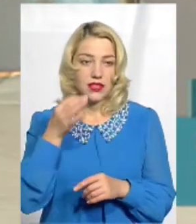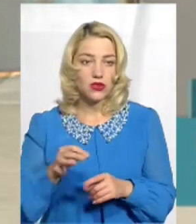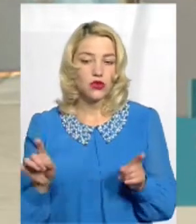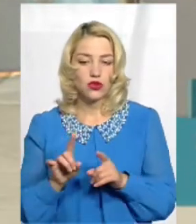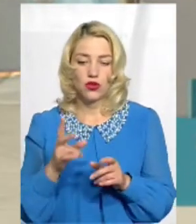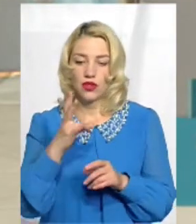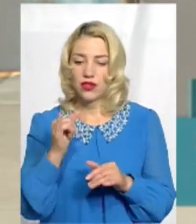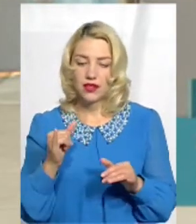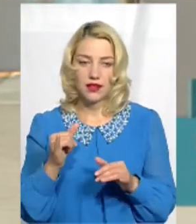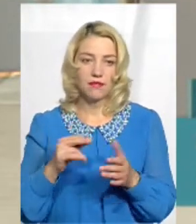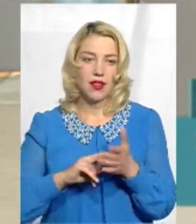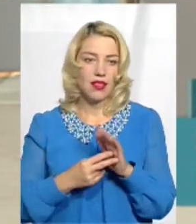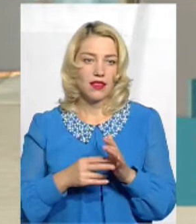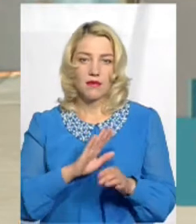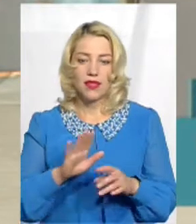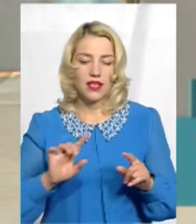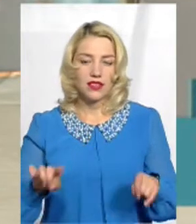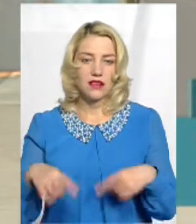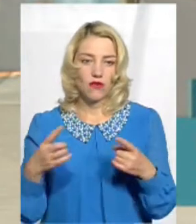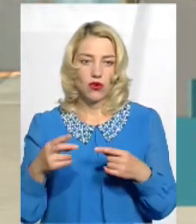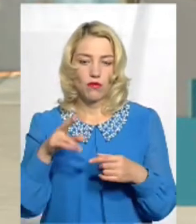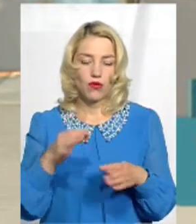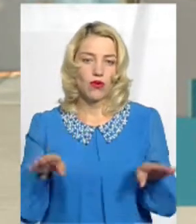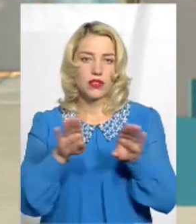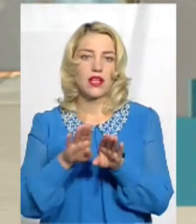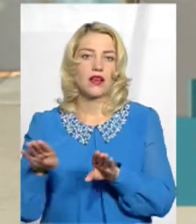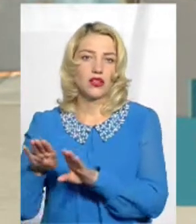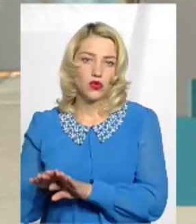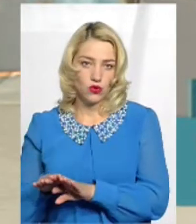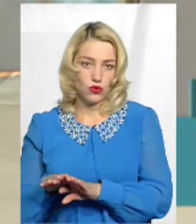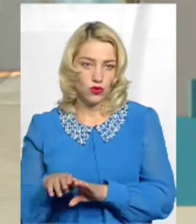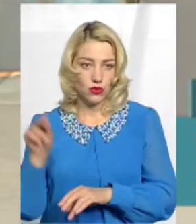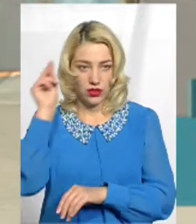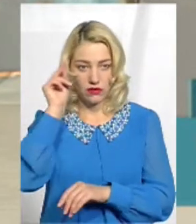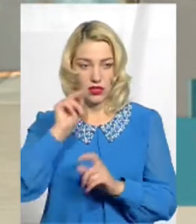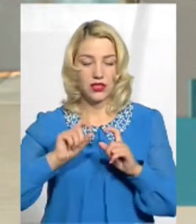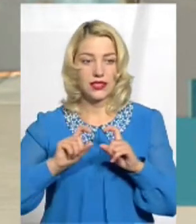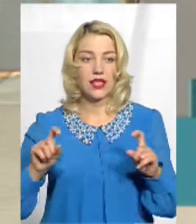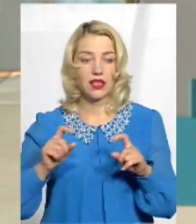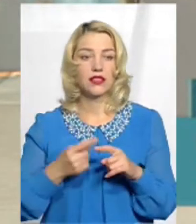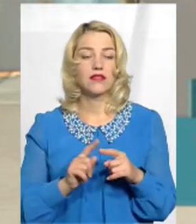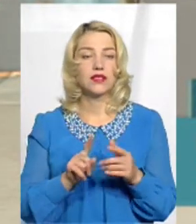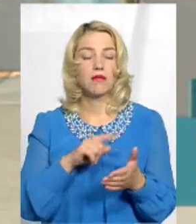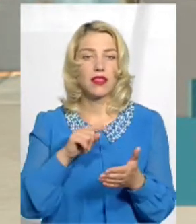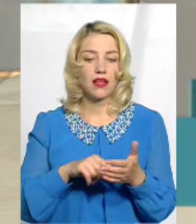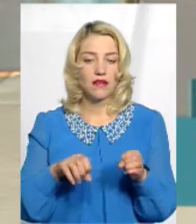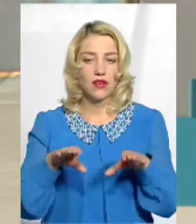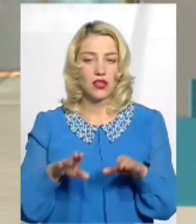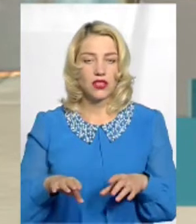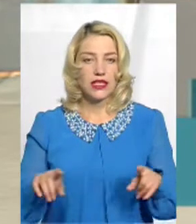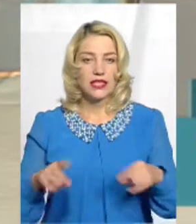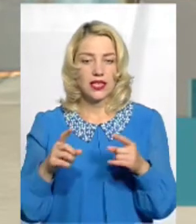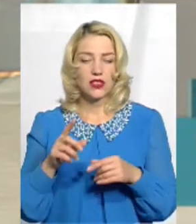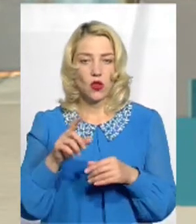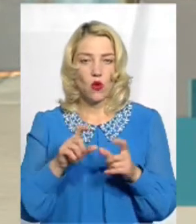жодних планів не доводимо чи не створюємо по закриттю навчальних закладів. Власне, ці питання вирішують засновники,